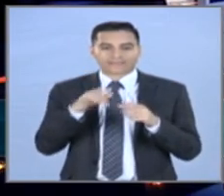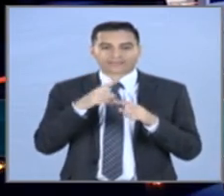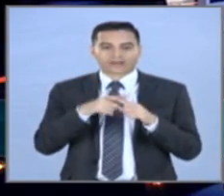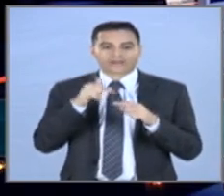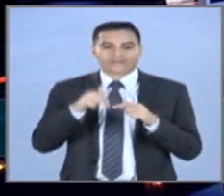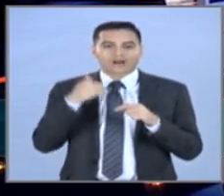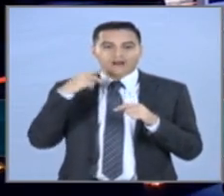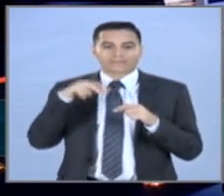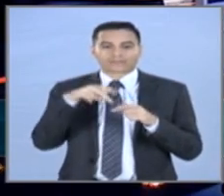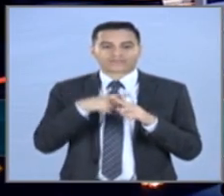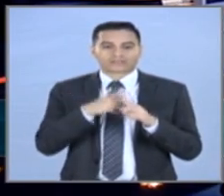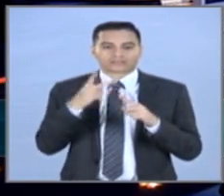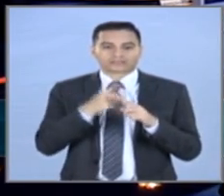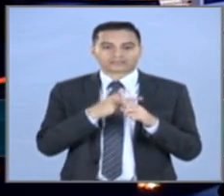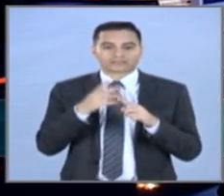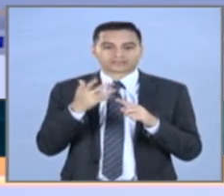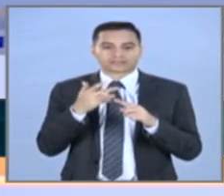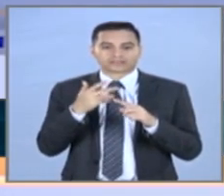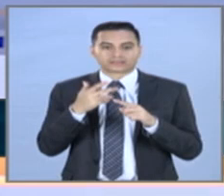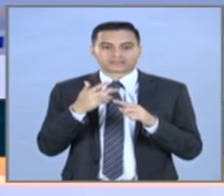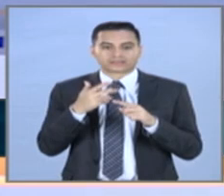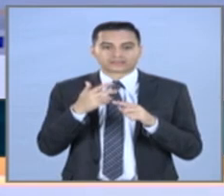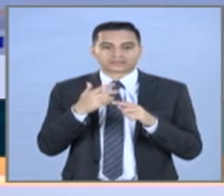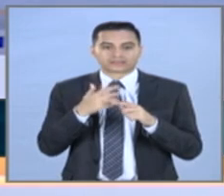ضعف الرقم 88؟